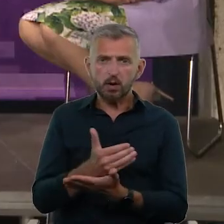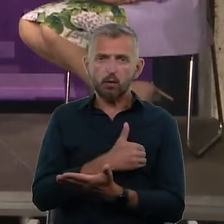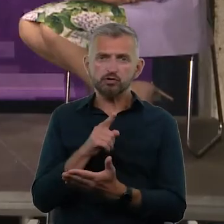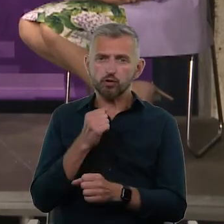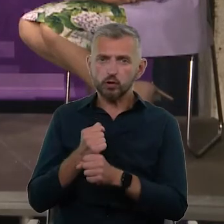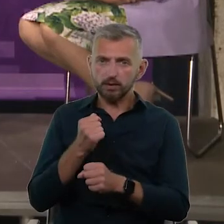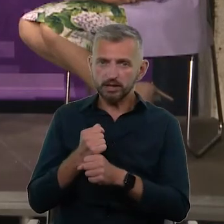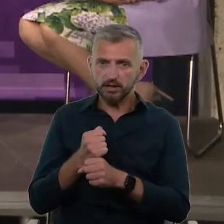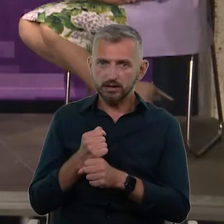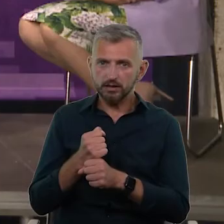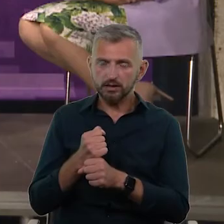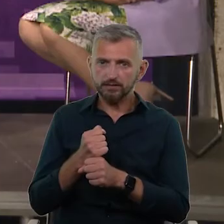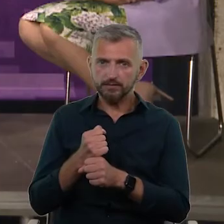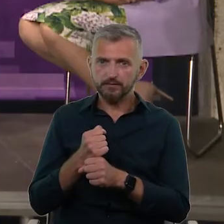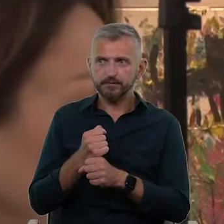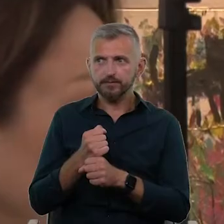щось робити,